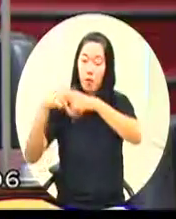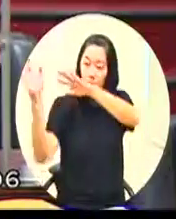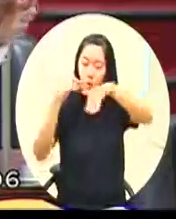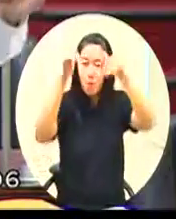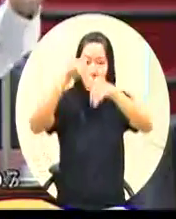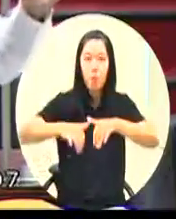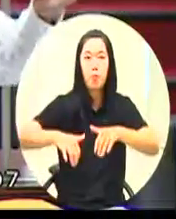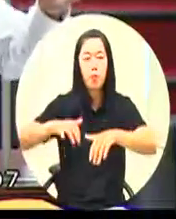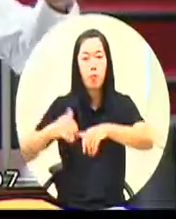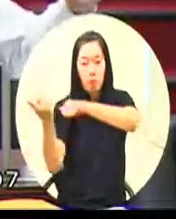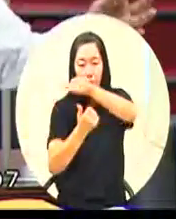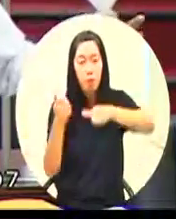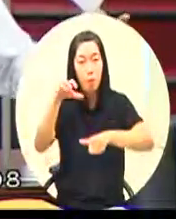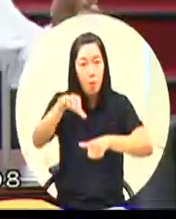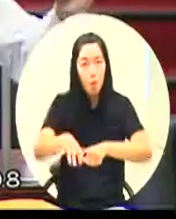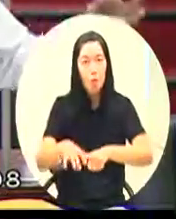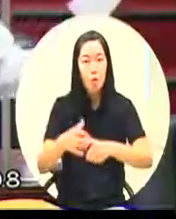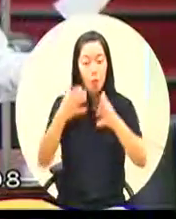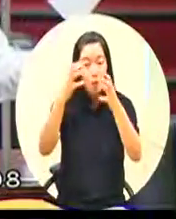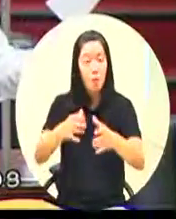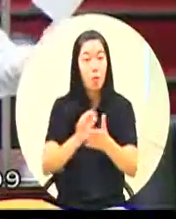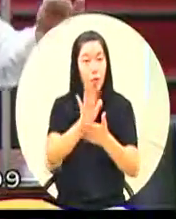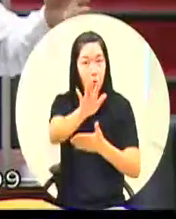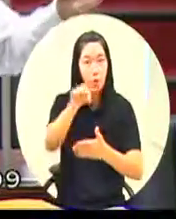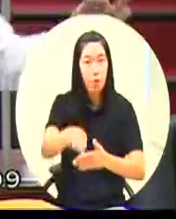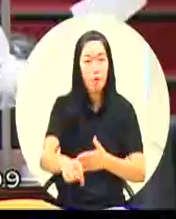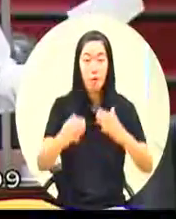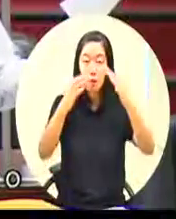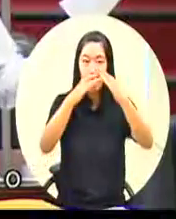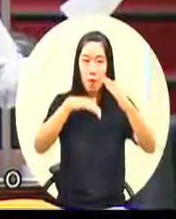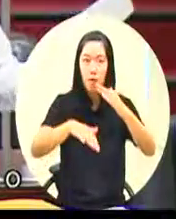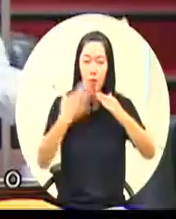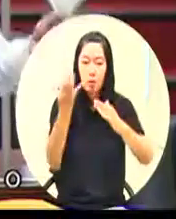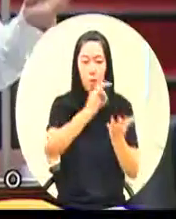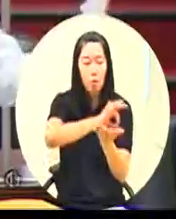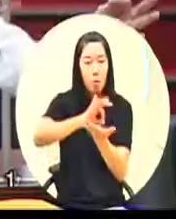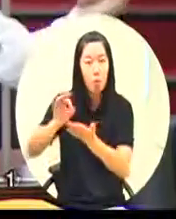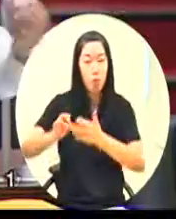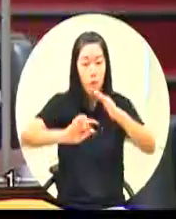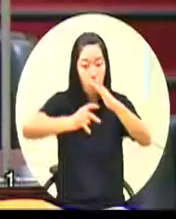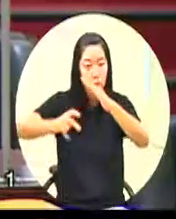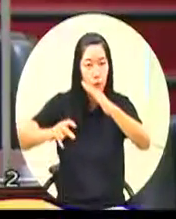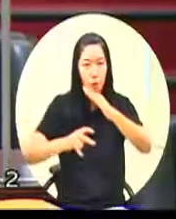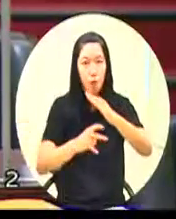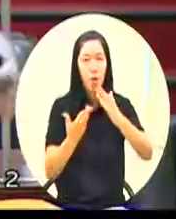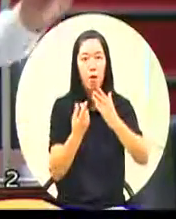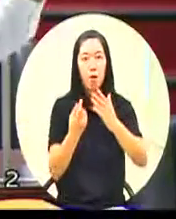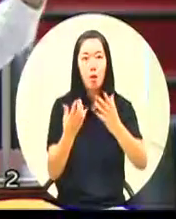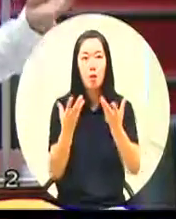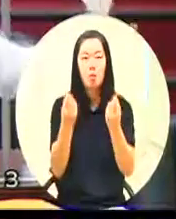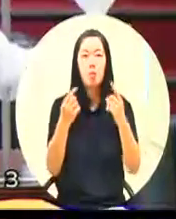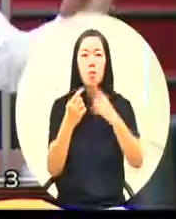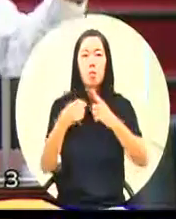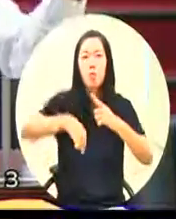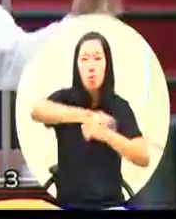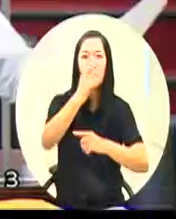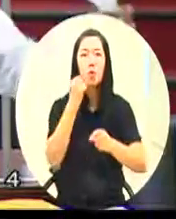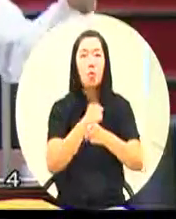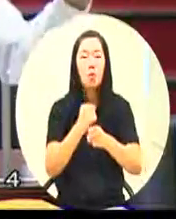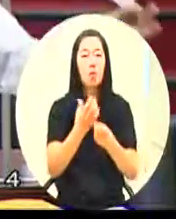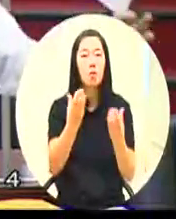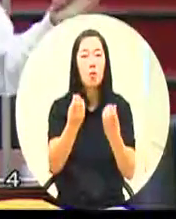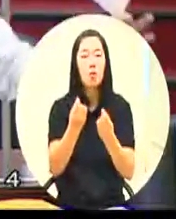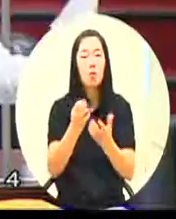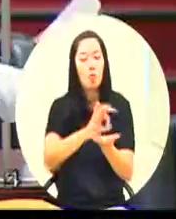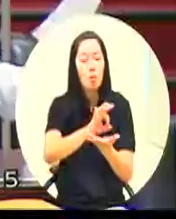后，将来这个体育馆呢，你又花了钱去修，没有人会去用了，因为那个各方面的条